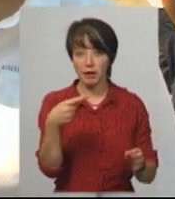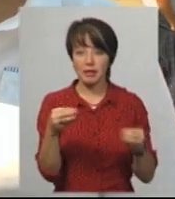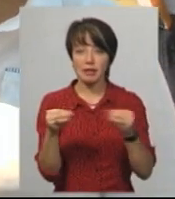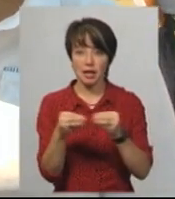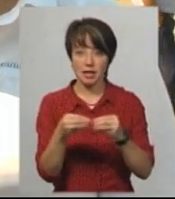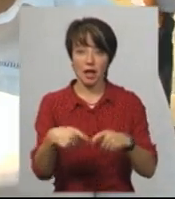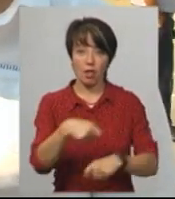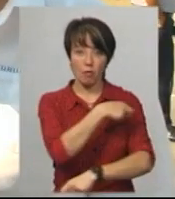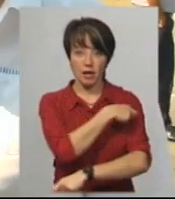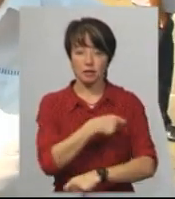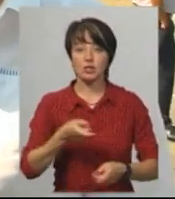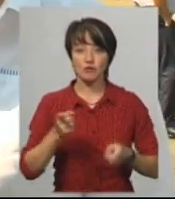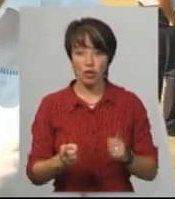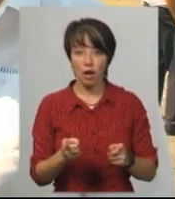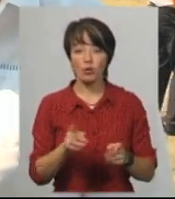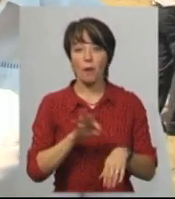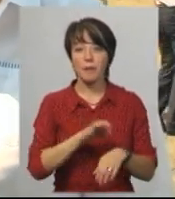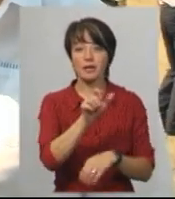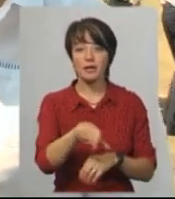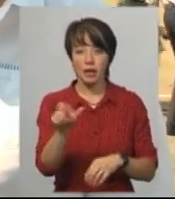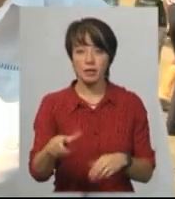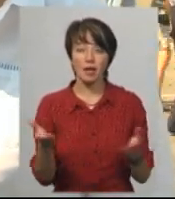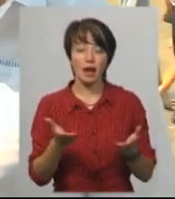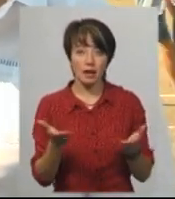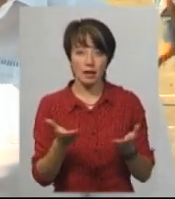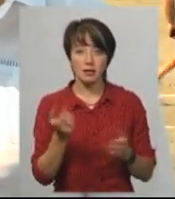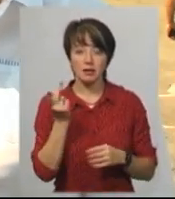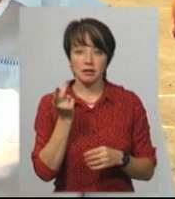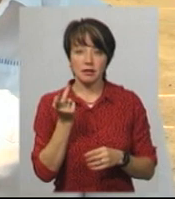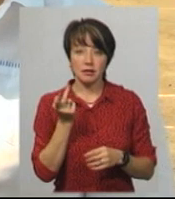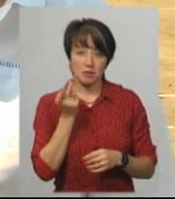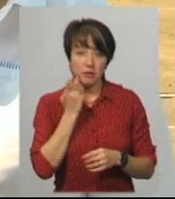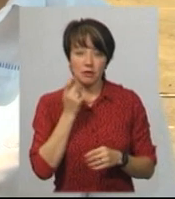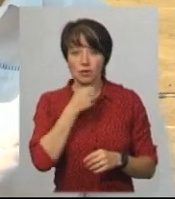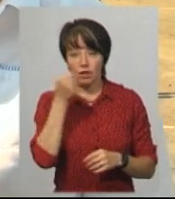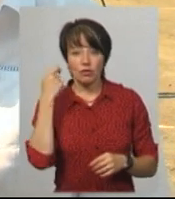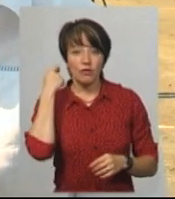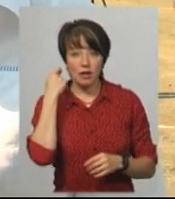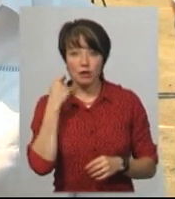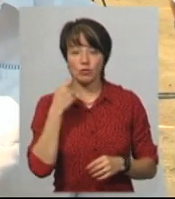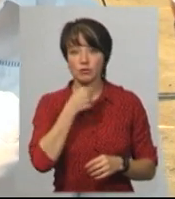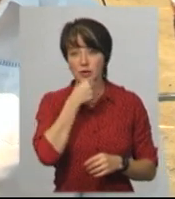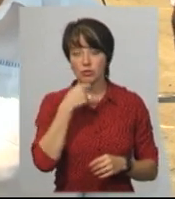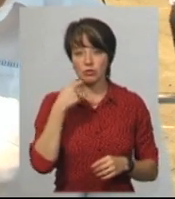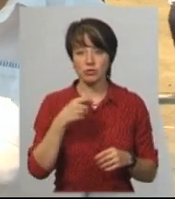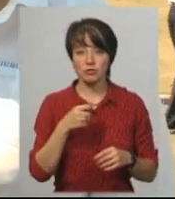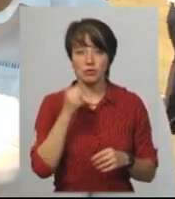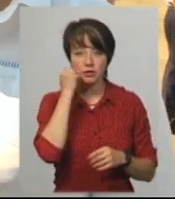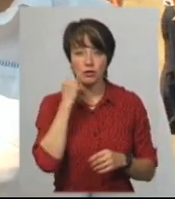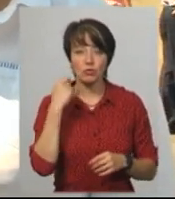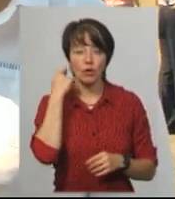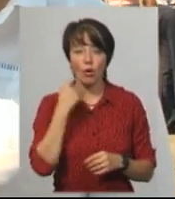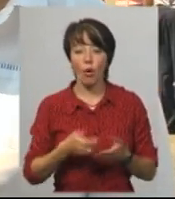7-10 кілометрів. Звичайно, пацієнти, які, як правило, старшого віку, похилого віку, отримати